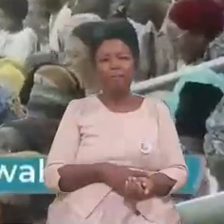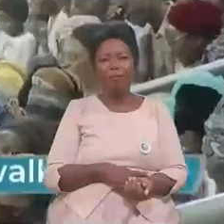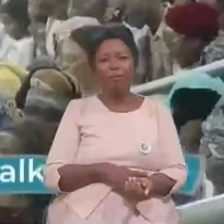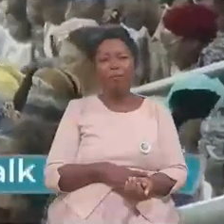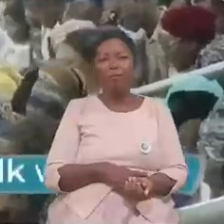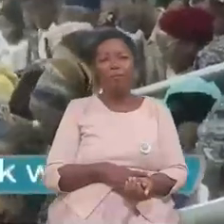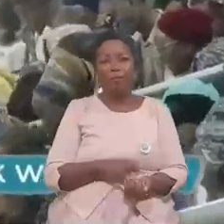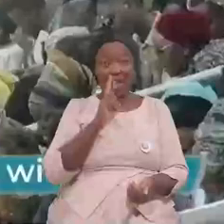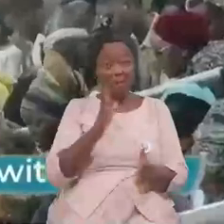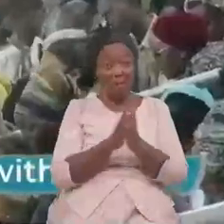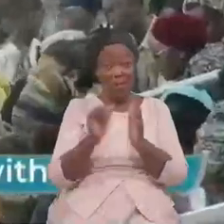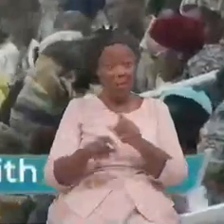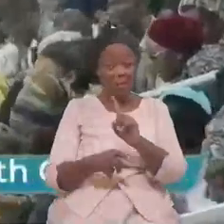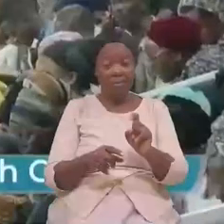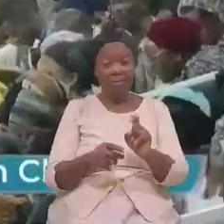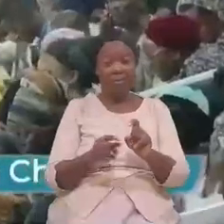Est-ce que tu pries?